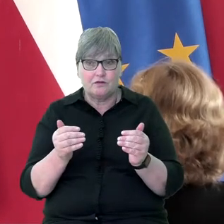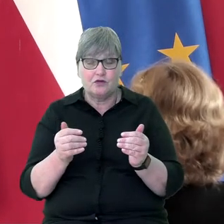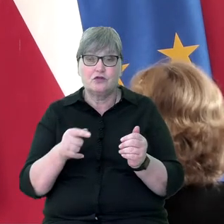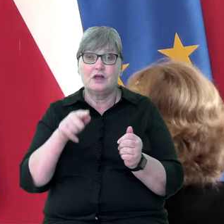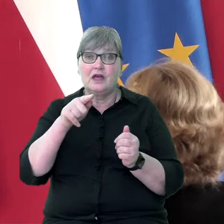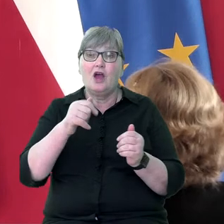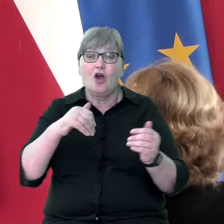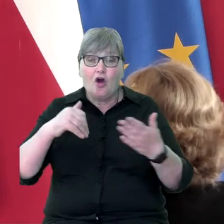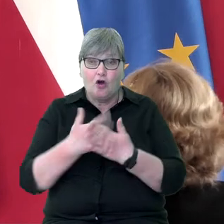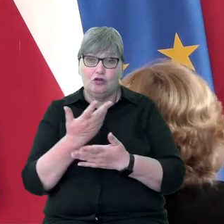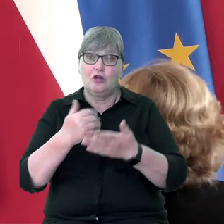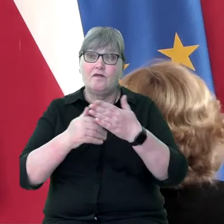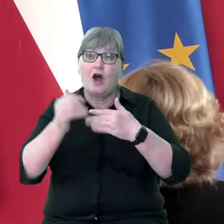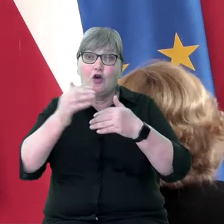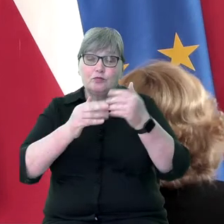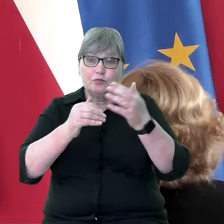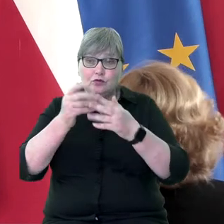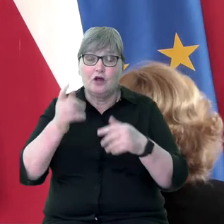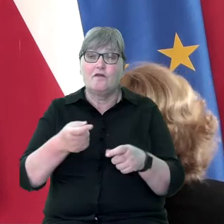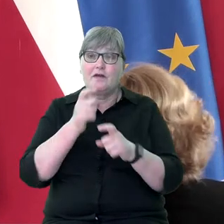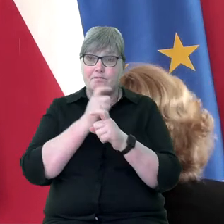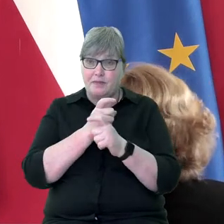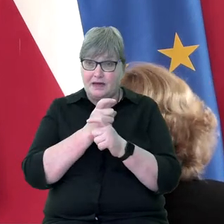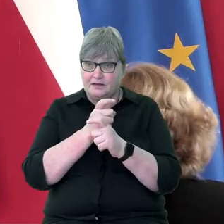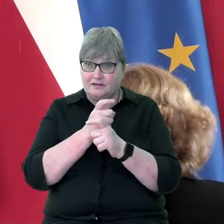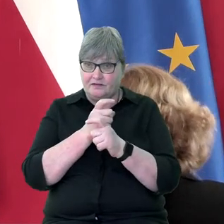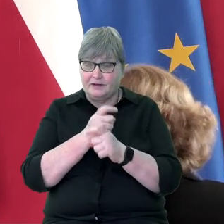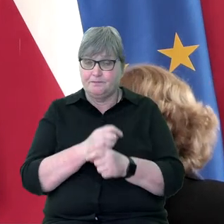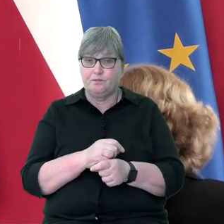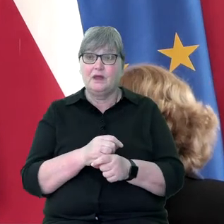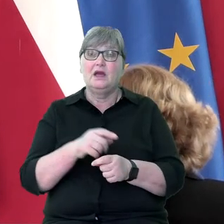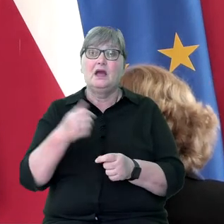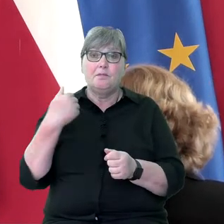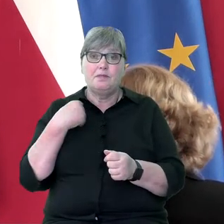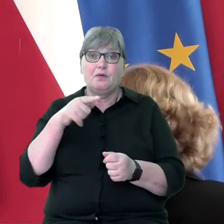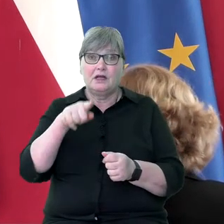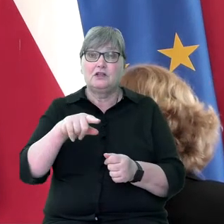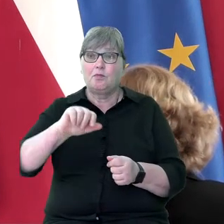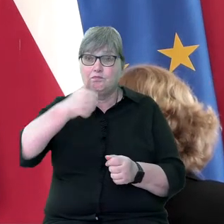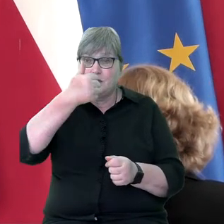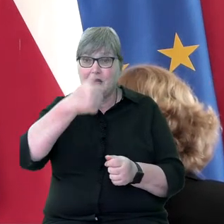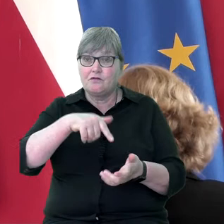państwa po rozbiorach. Była to też pierwsza ustawa w historii